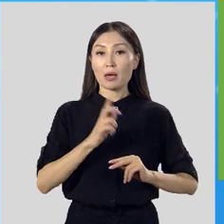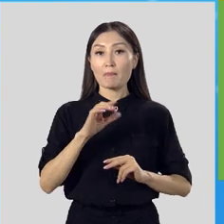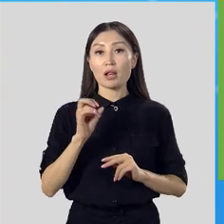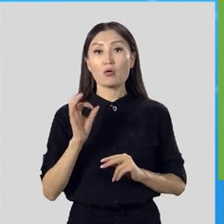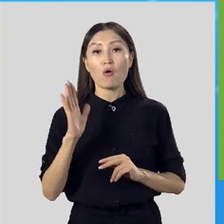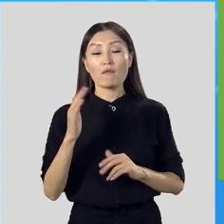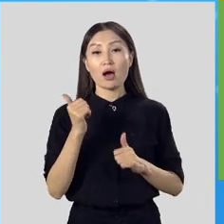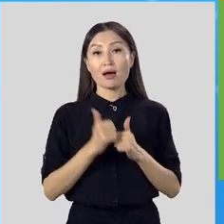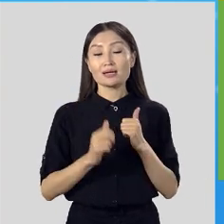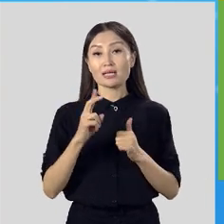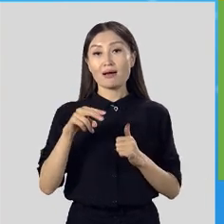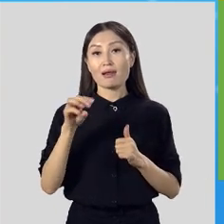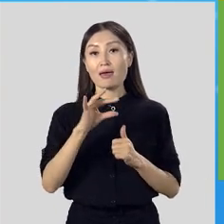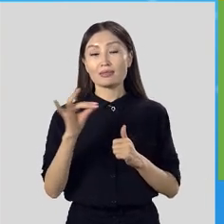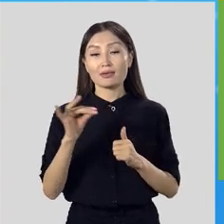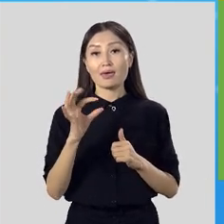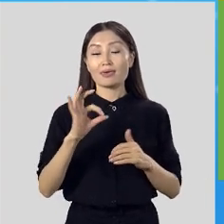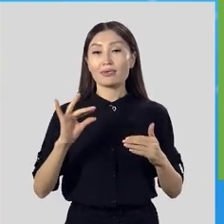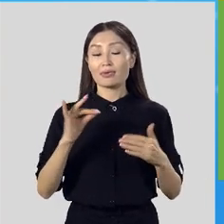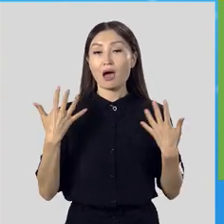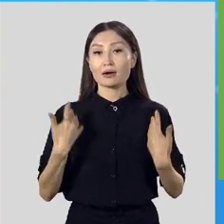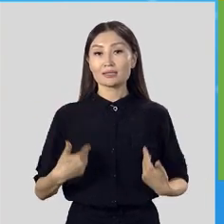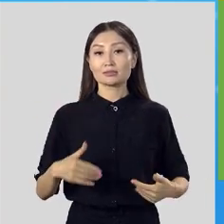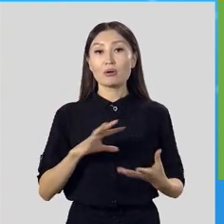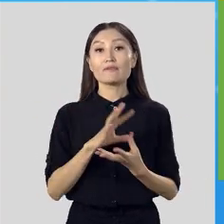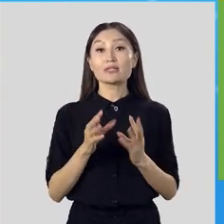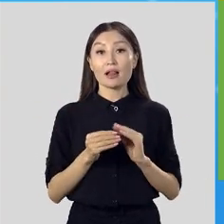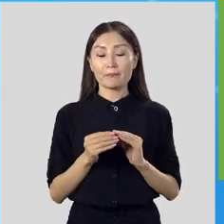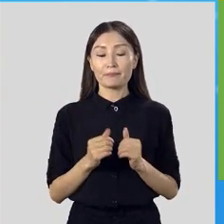белков каждой клетки и организма в целом.